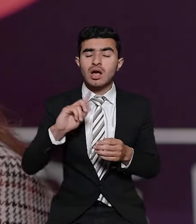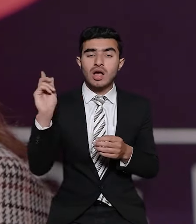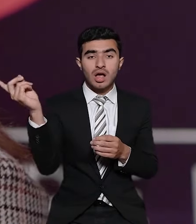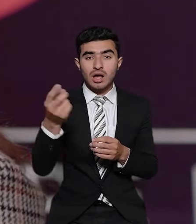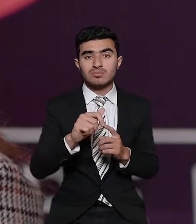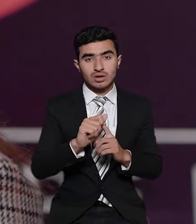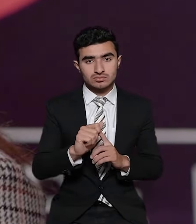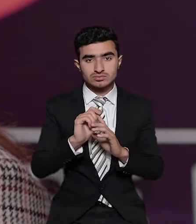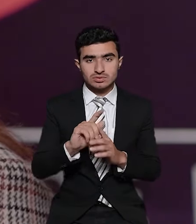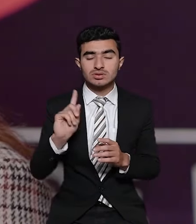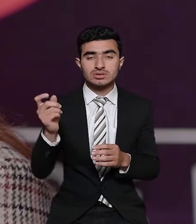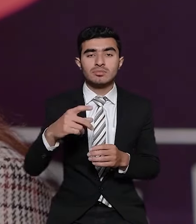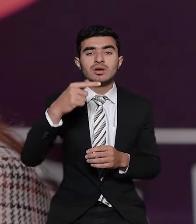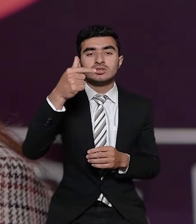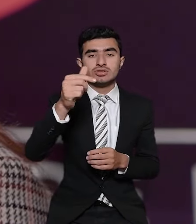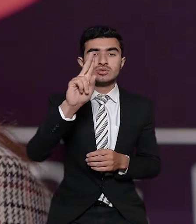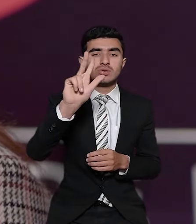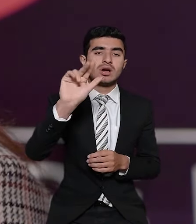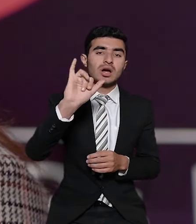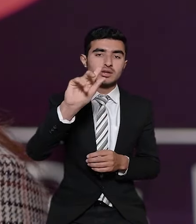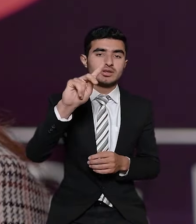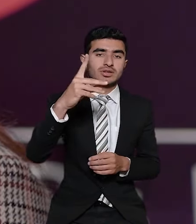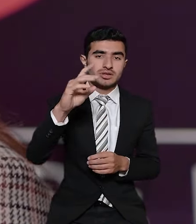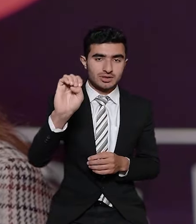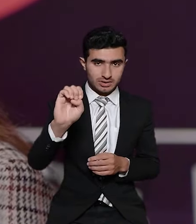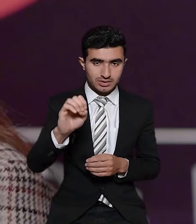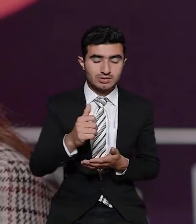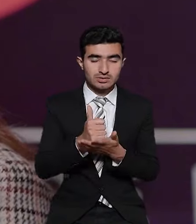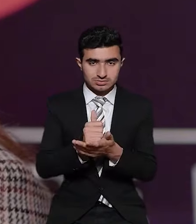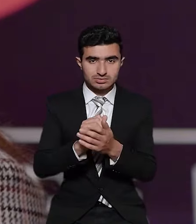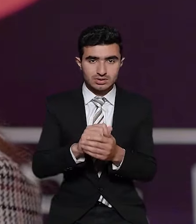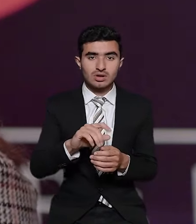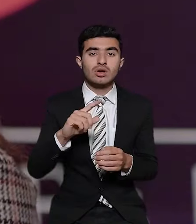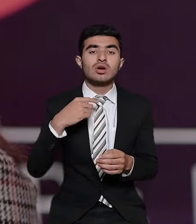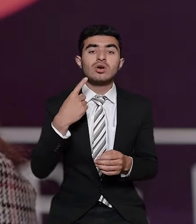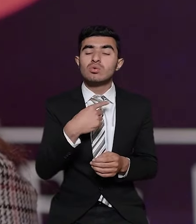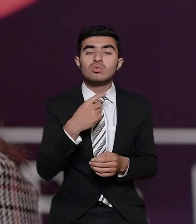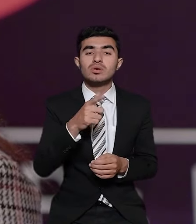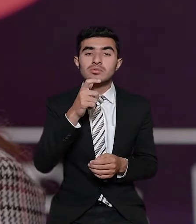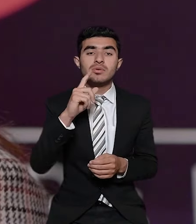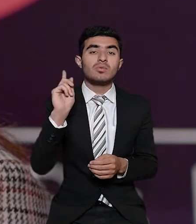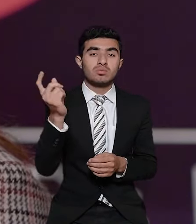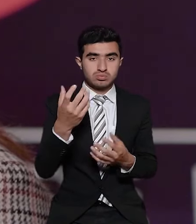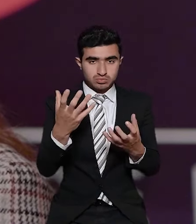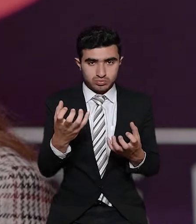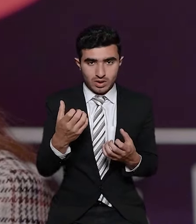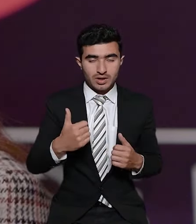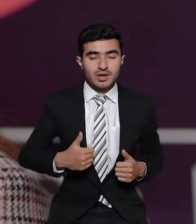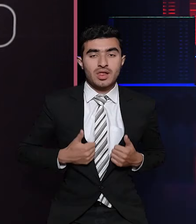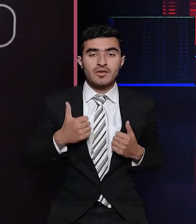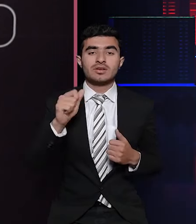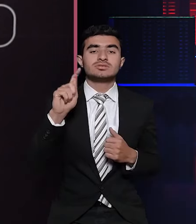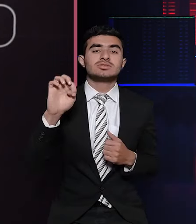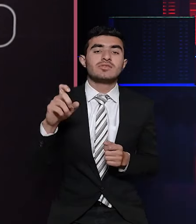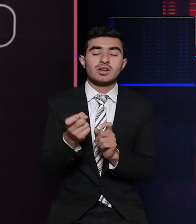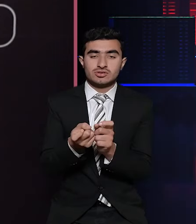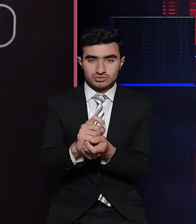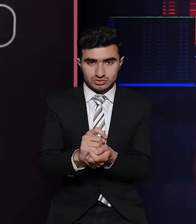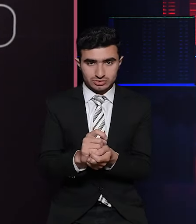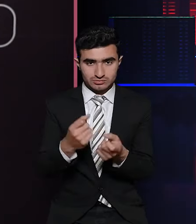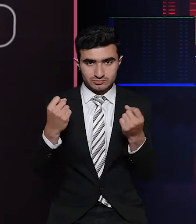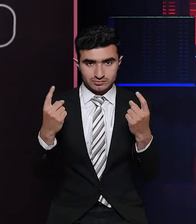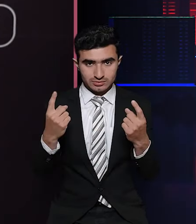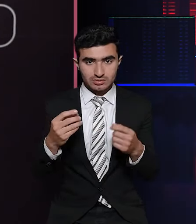as a guidance for everyone who wants to start making lifestyle changes. آپ اس کو پڑھیں، اٹس فار ایوری